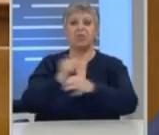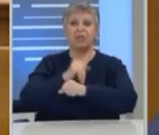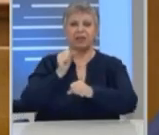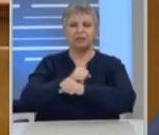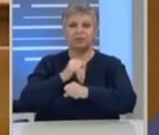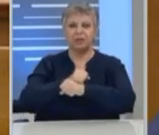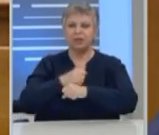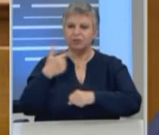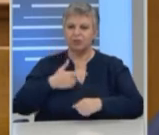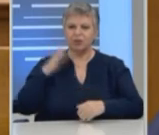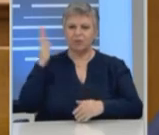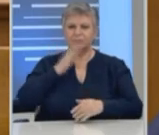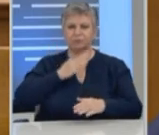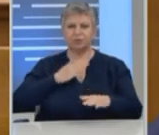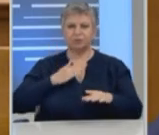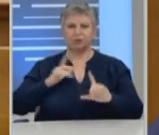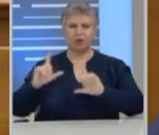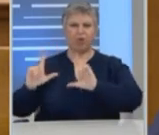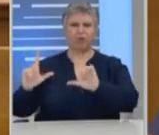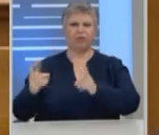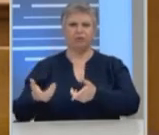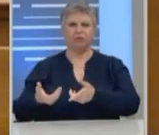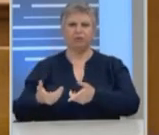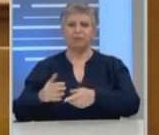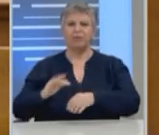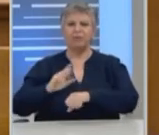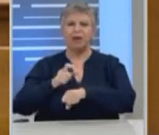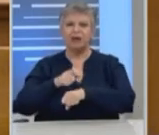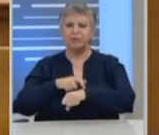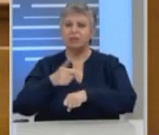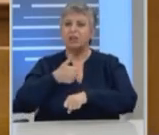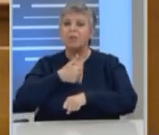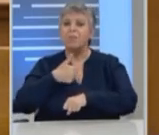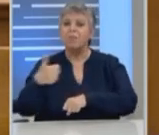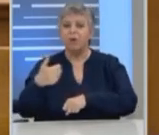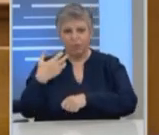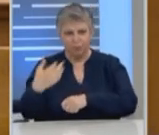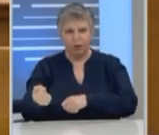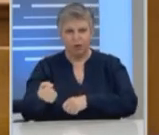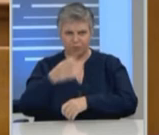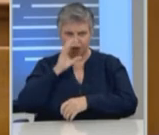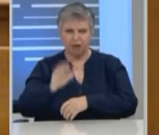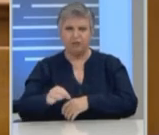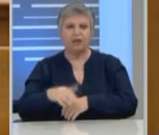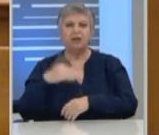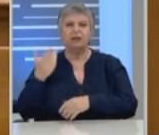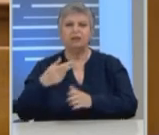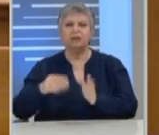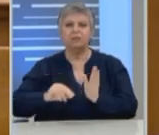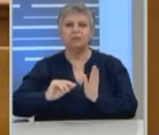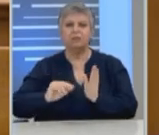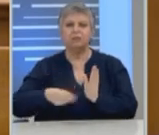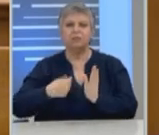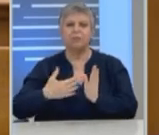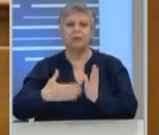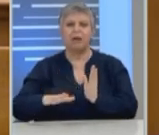Διότι το μόνο που υπάρχει στο τραπέζι είναι μια ισορροπημένη συνολική συμφωνία που κλείνει